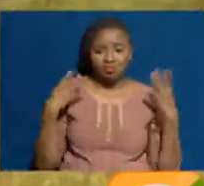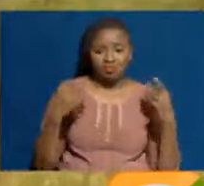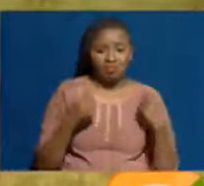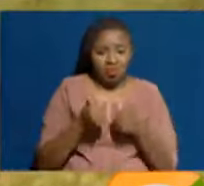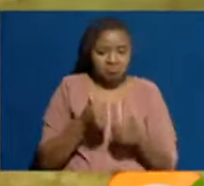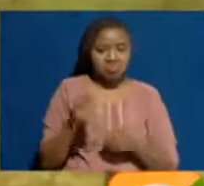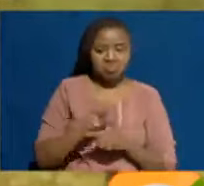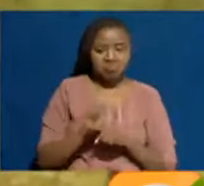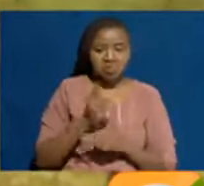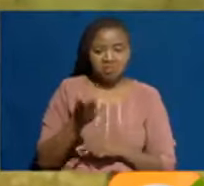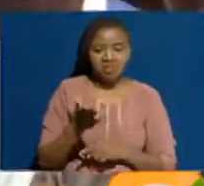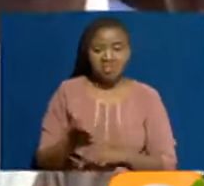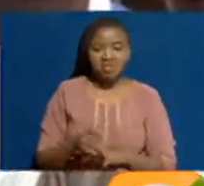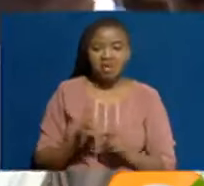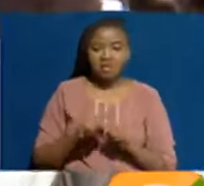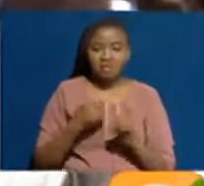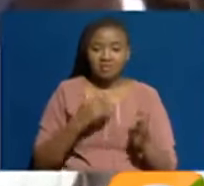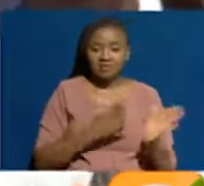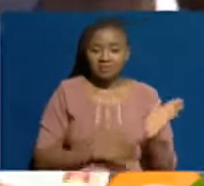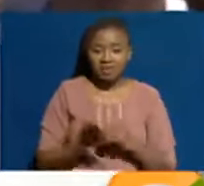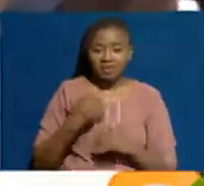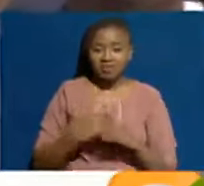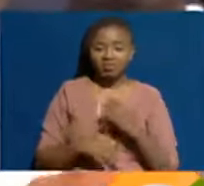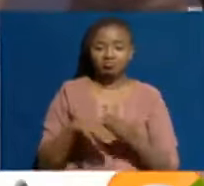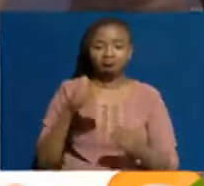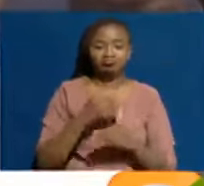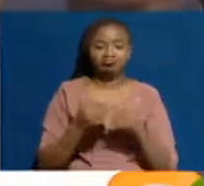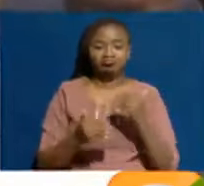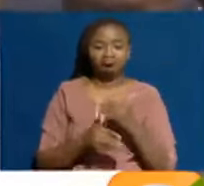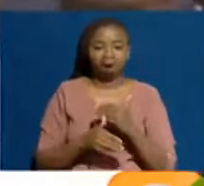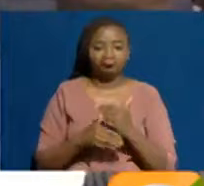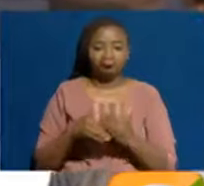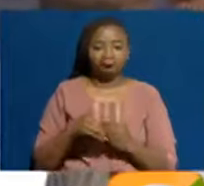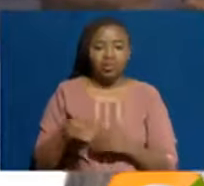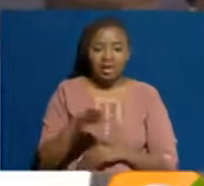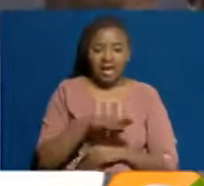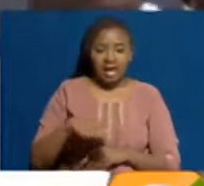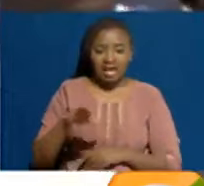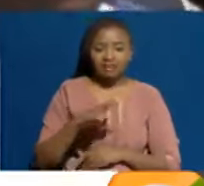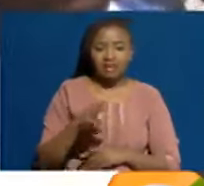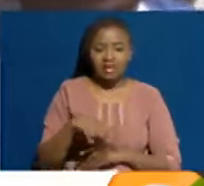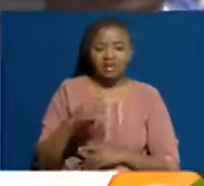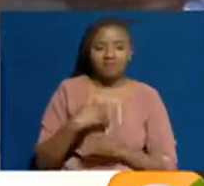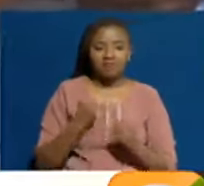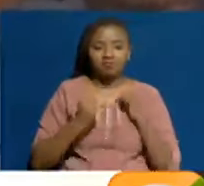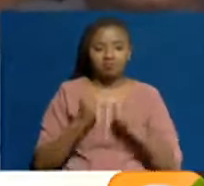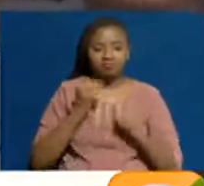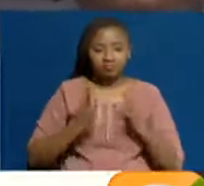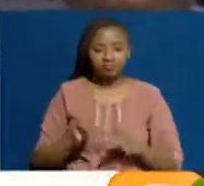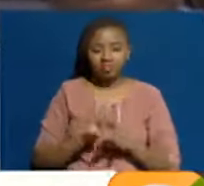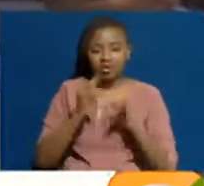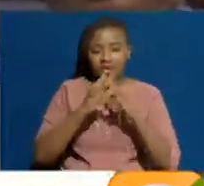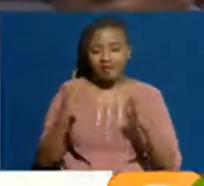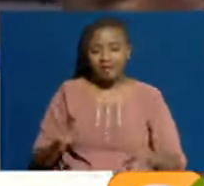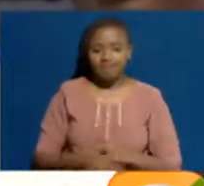already underway to construct a world-class athletics training camp. By six, umeona watu wameregister mambo